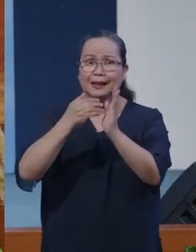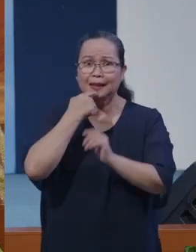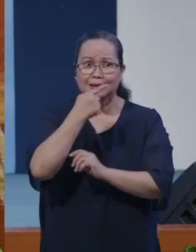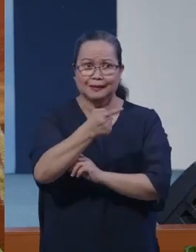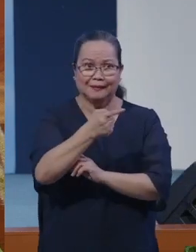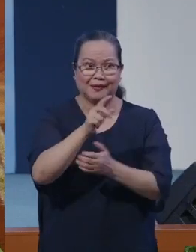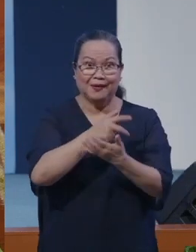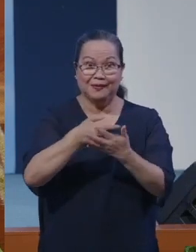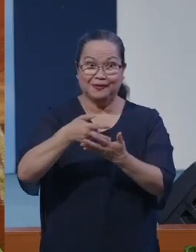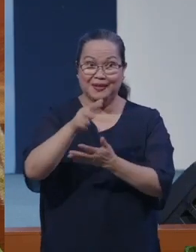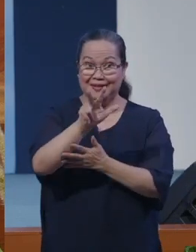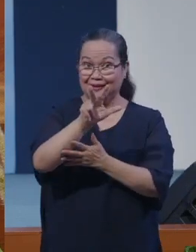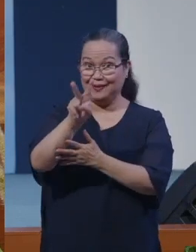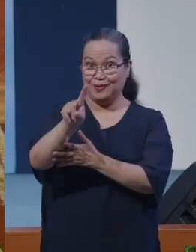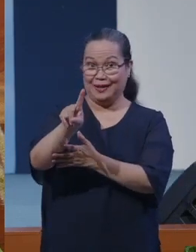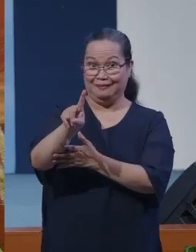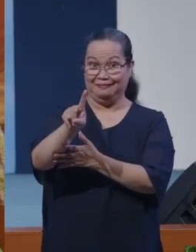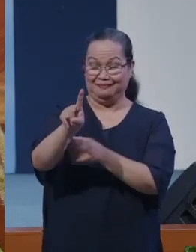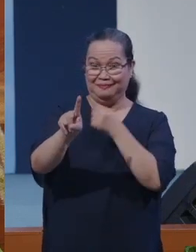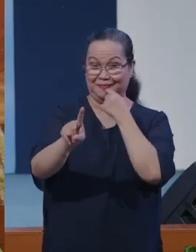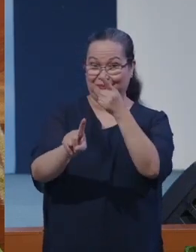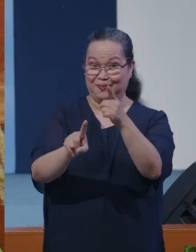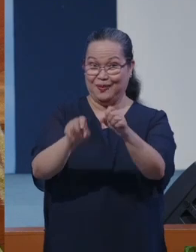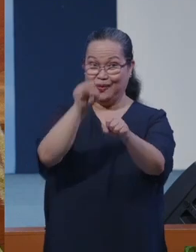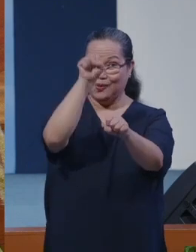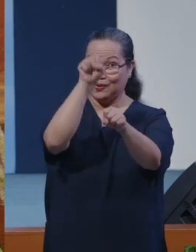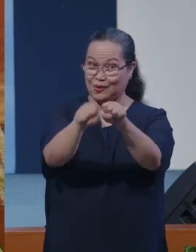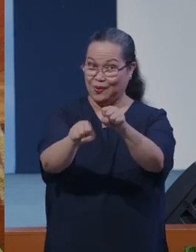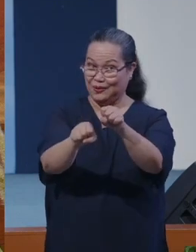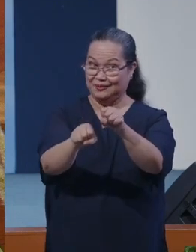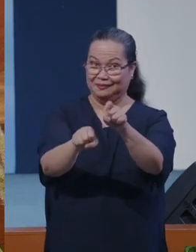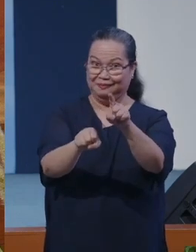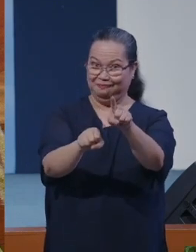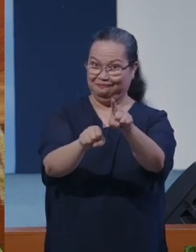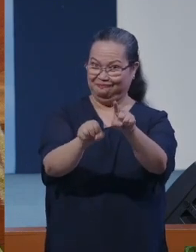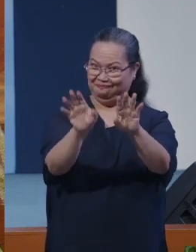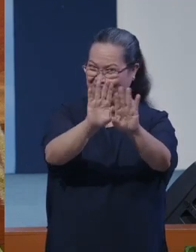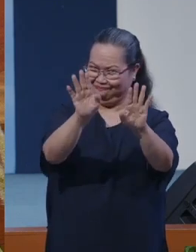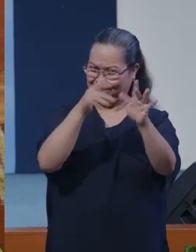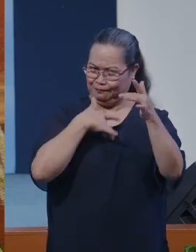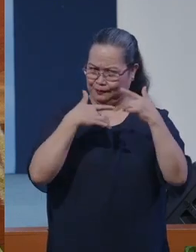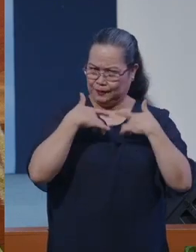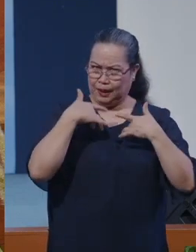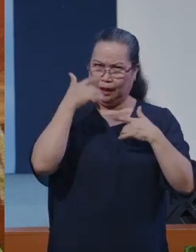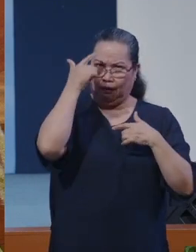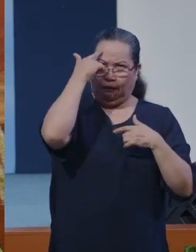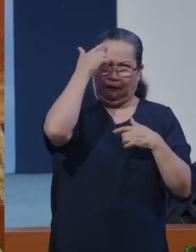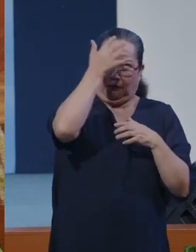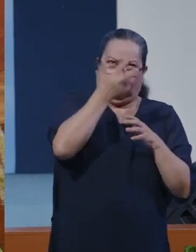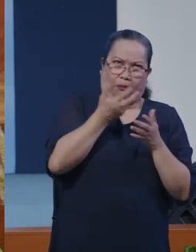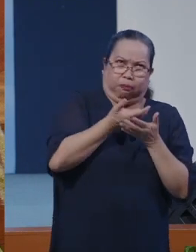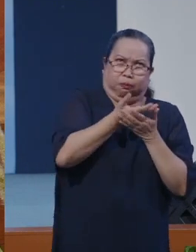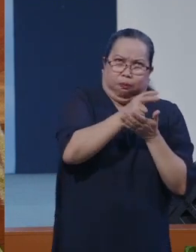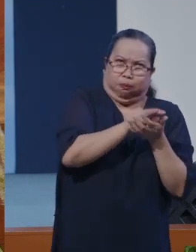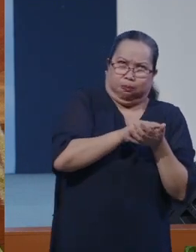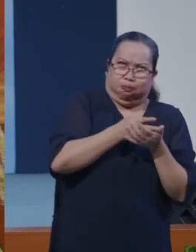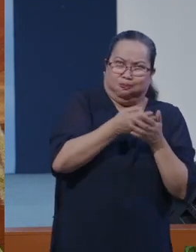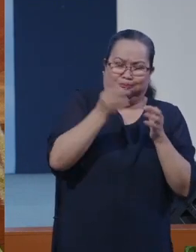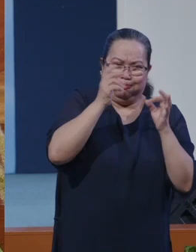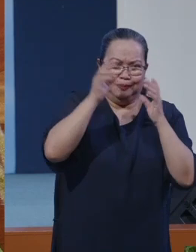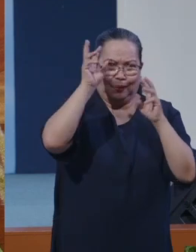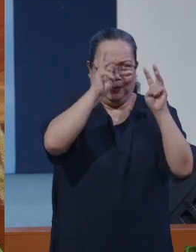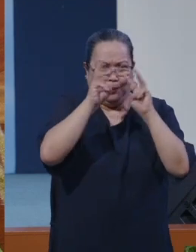Verse 31, tingnan niyo. Therefore, do not be anxious. Tapos sinulit niya